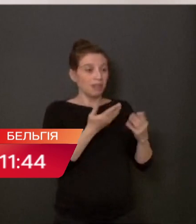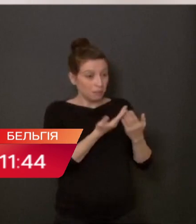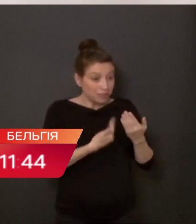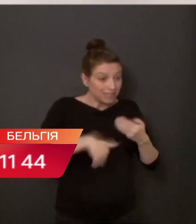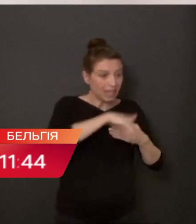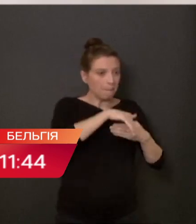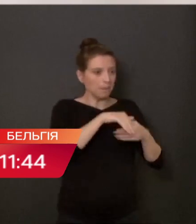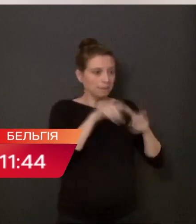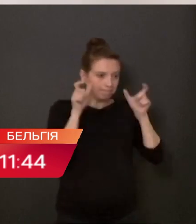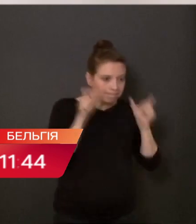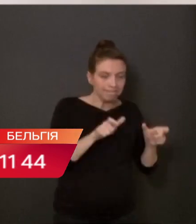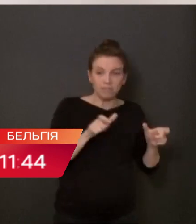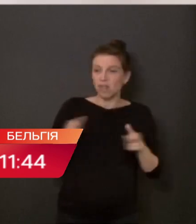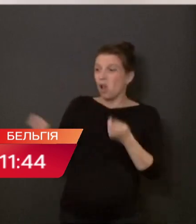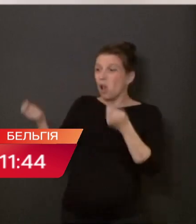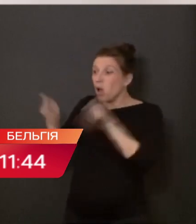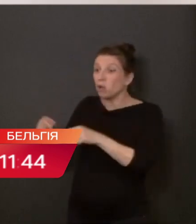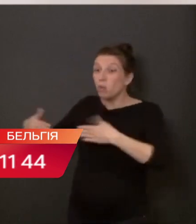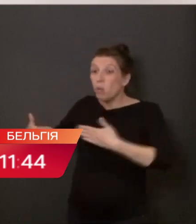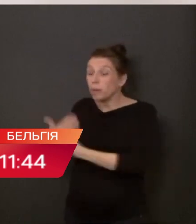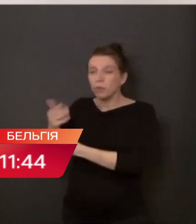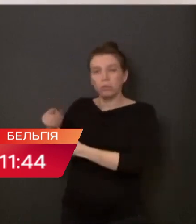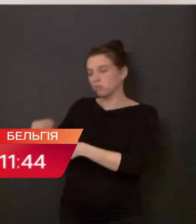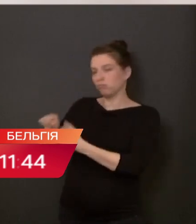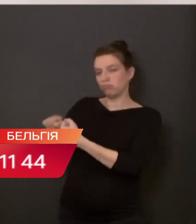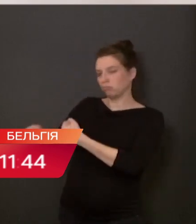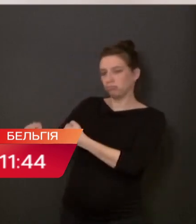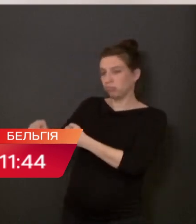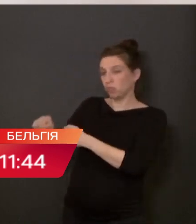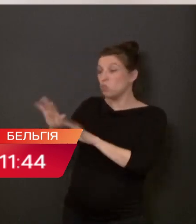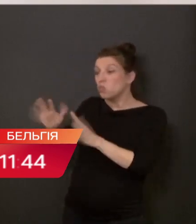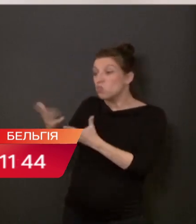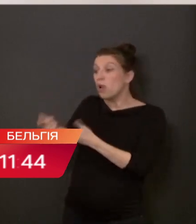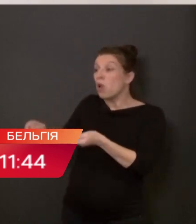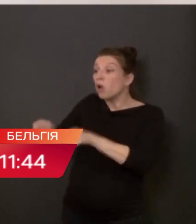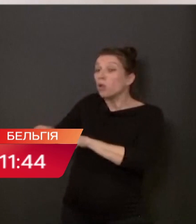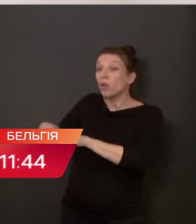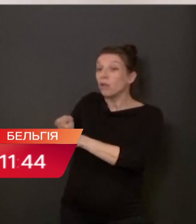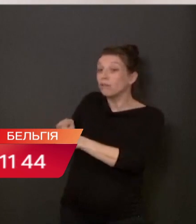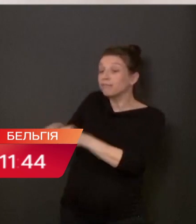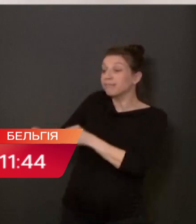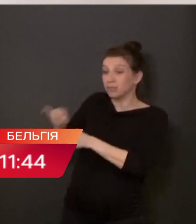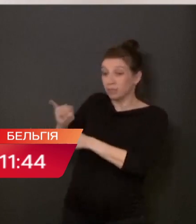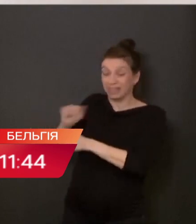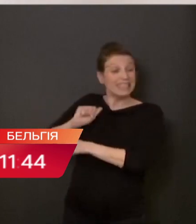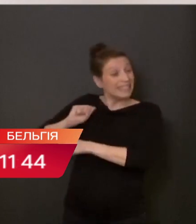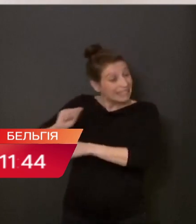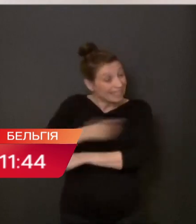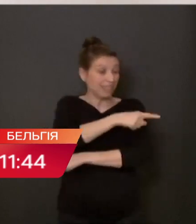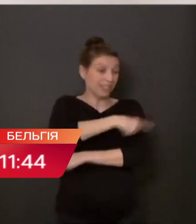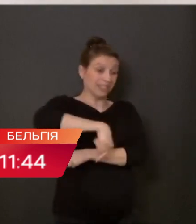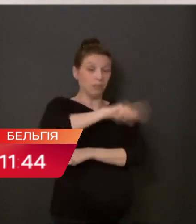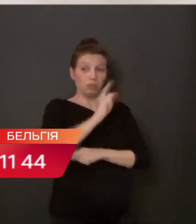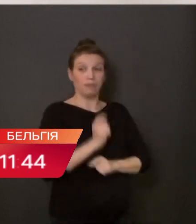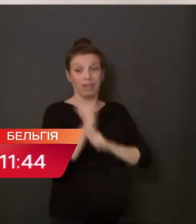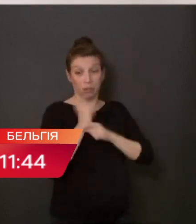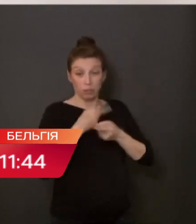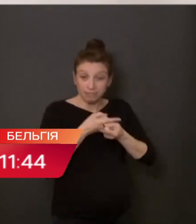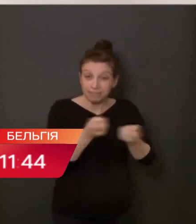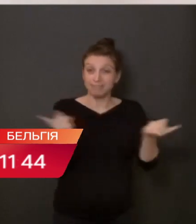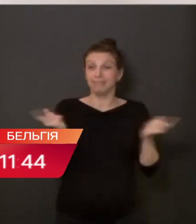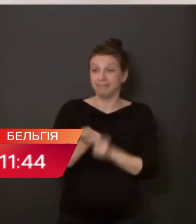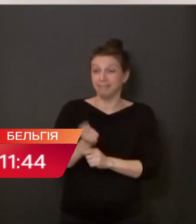Якщо ми хочемо уникнути локдауну, маємо брати відповідальність. І ми не проти один одного. Суть не в тому, що компанії налаштовані проти шкіл